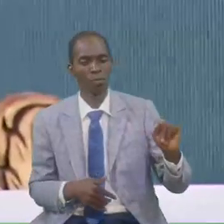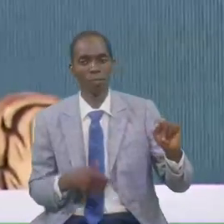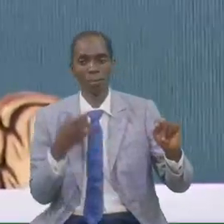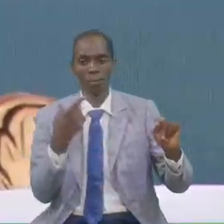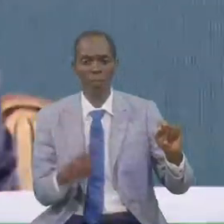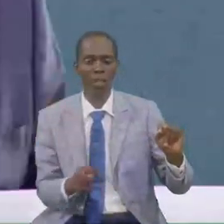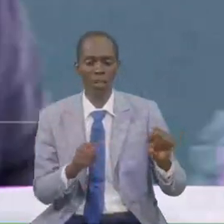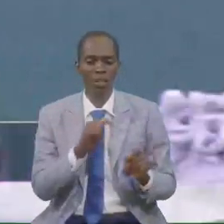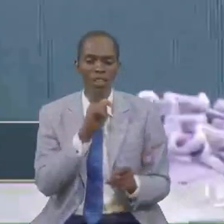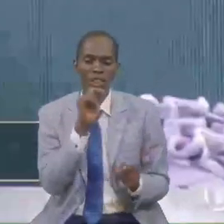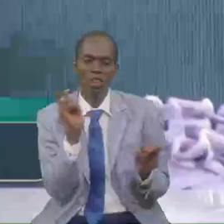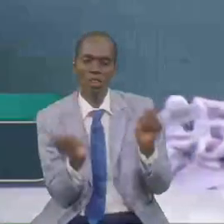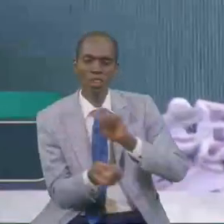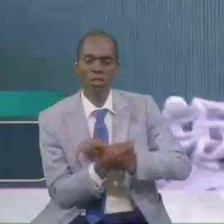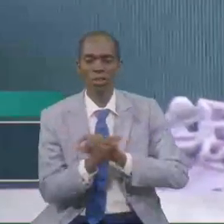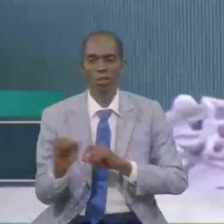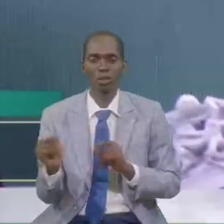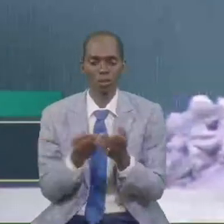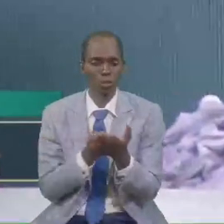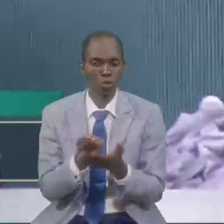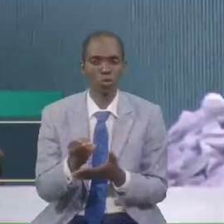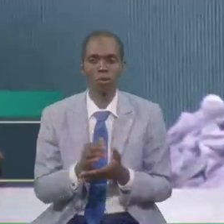Il y a la vérité transformatrice.